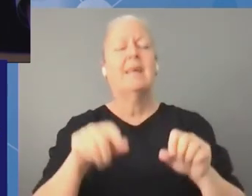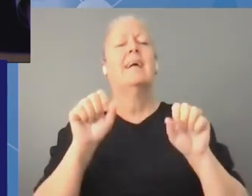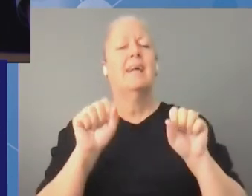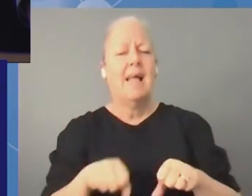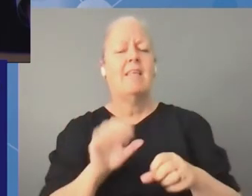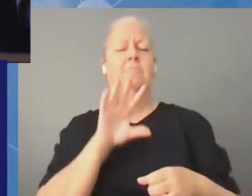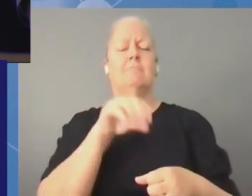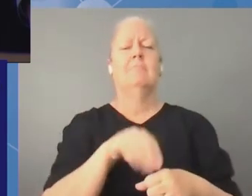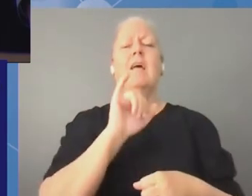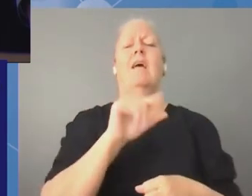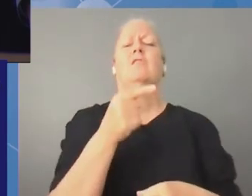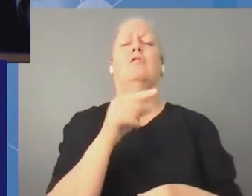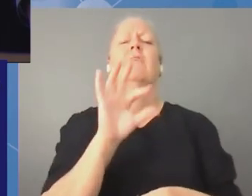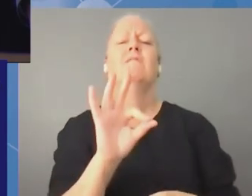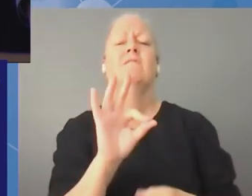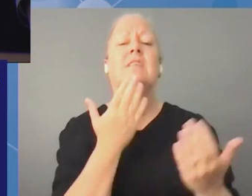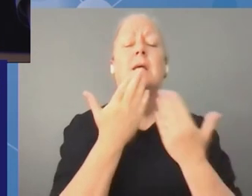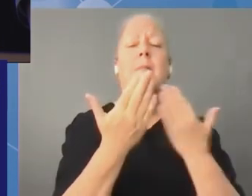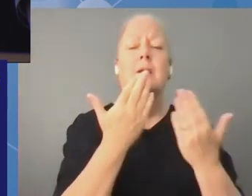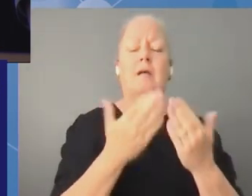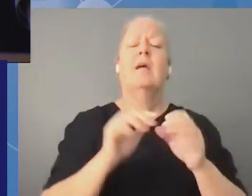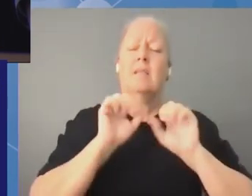这样的论坛，用自己的语言。